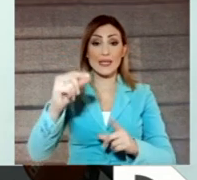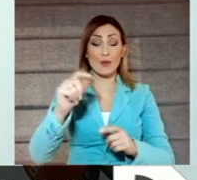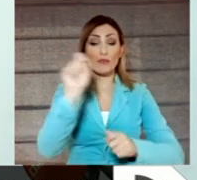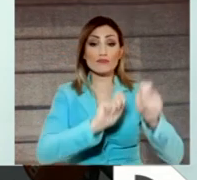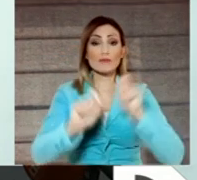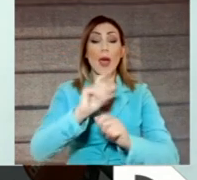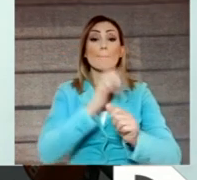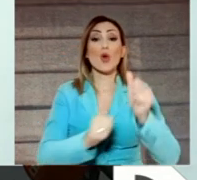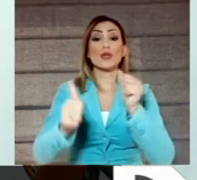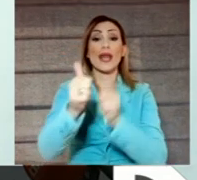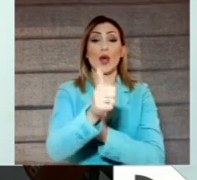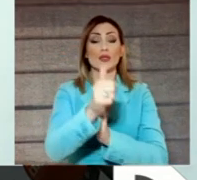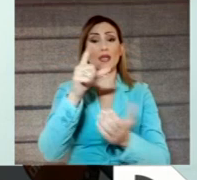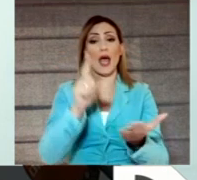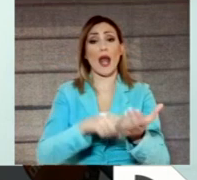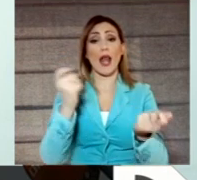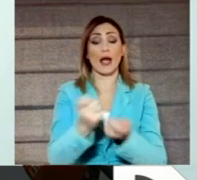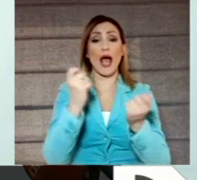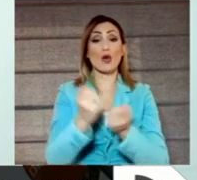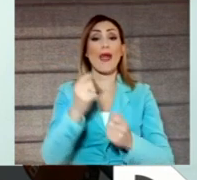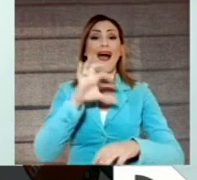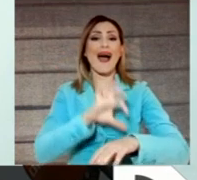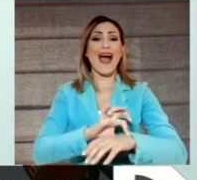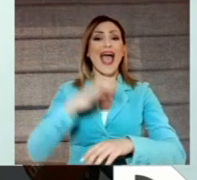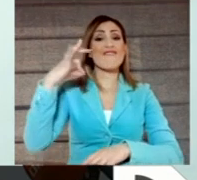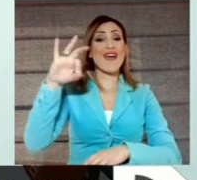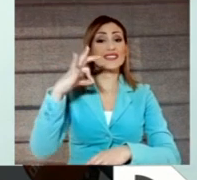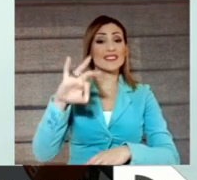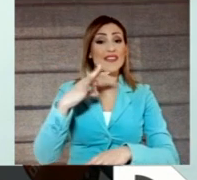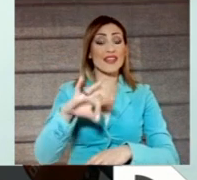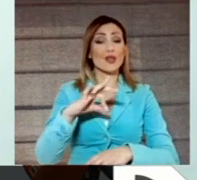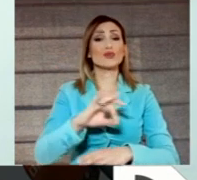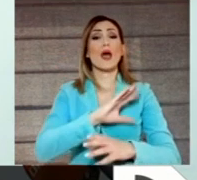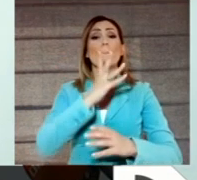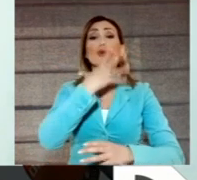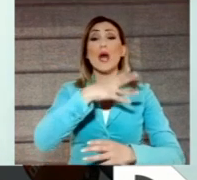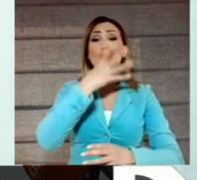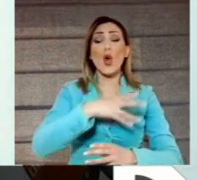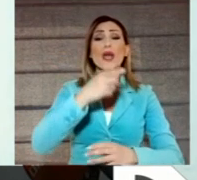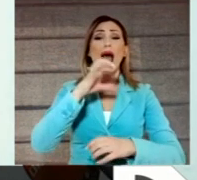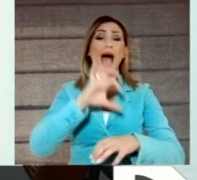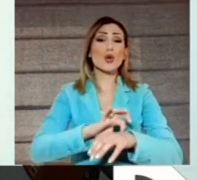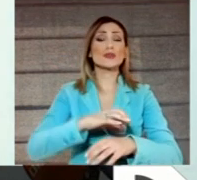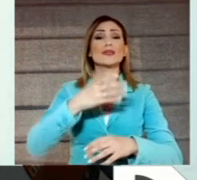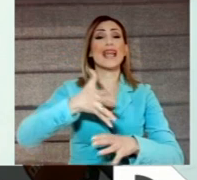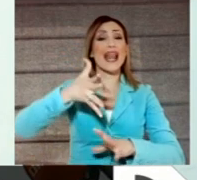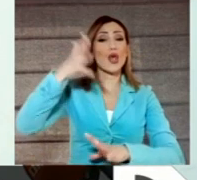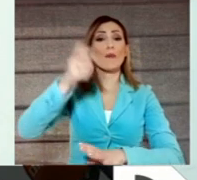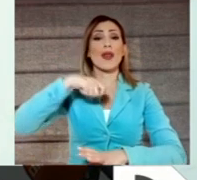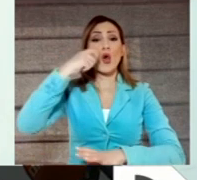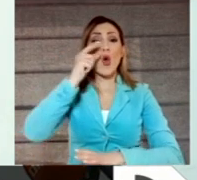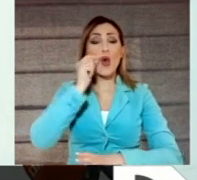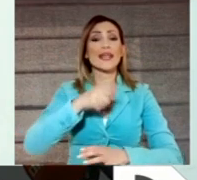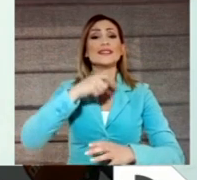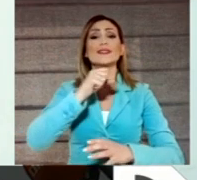στους ανθρώπους μας που είναι ευάλωτοι, δηλαδή τους χρόνους ασθενείς μας, τους ηλικιωμένους, τους γονείς, τις γιαγιάδες και τους παππούδες